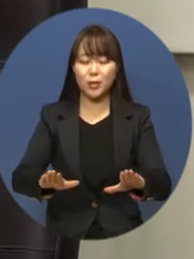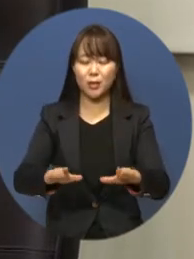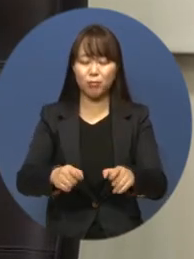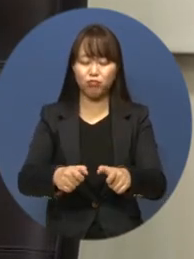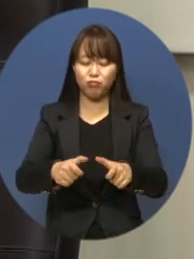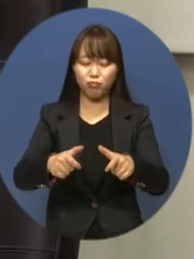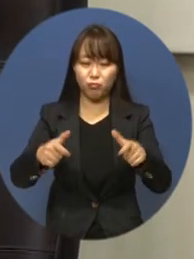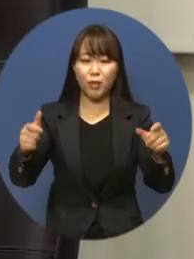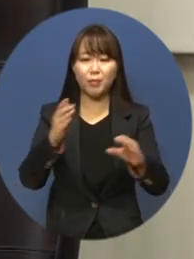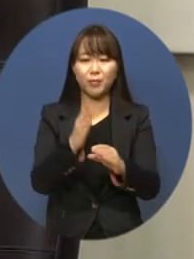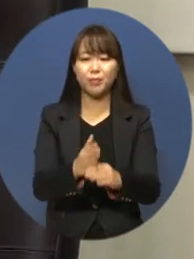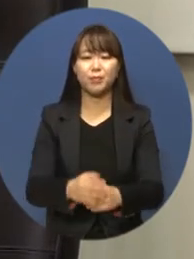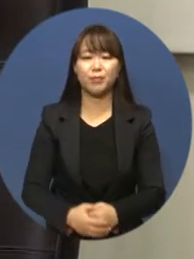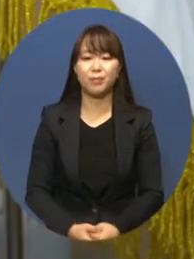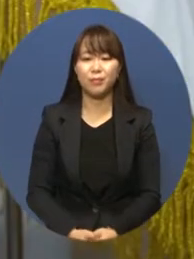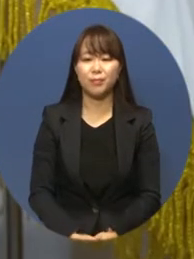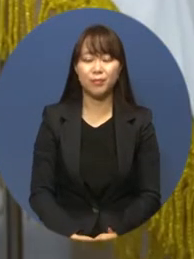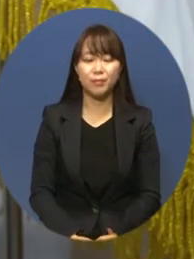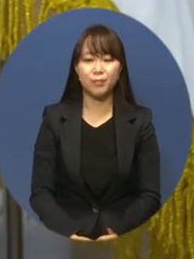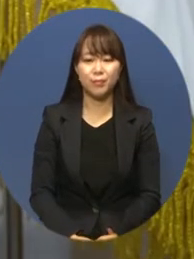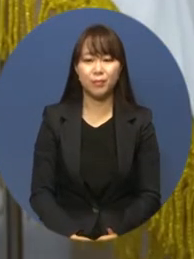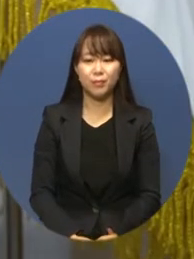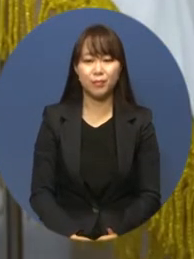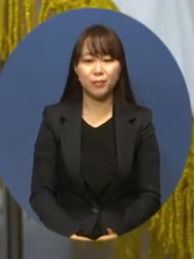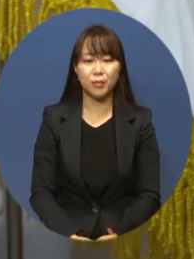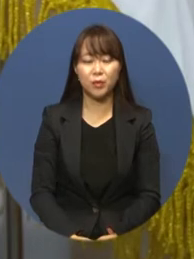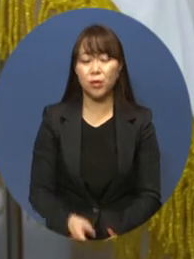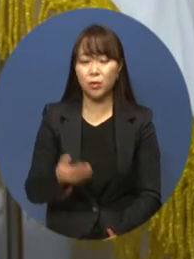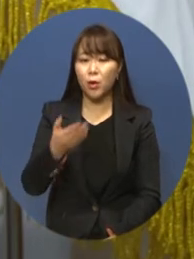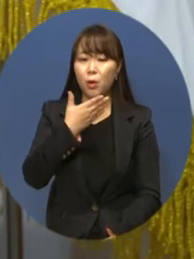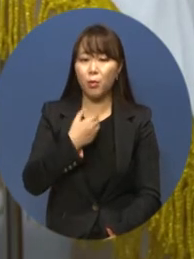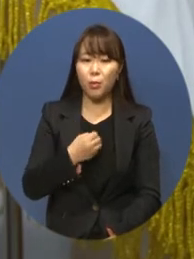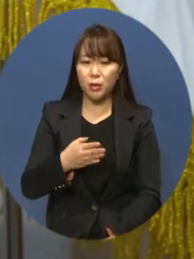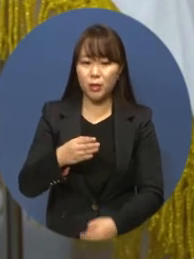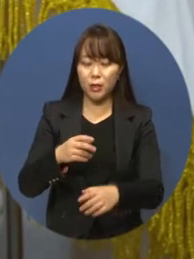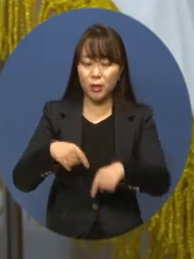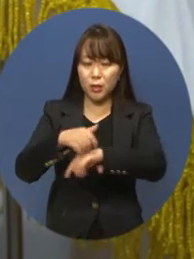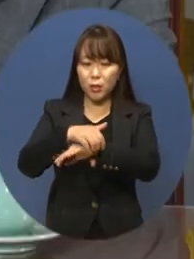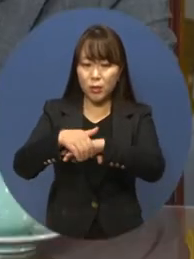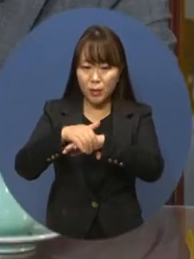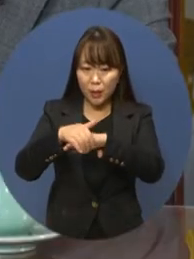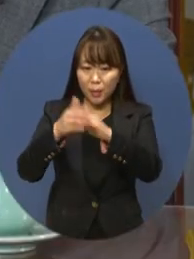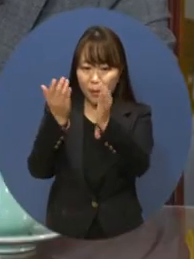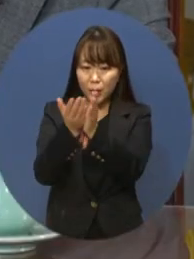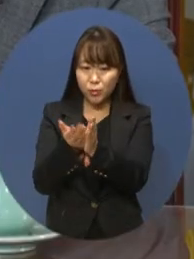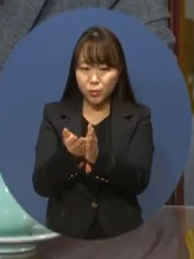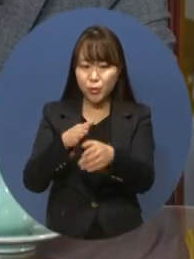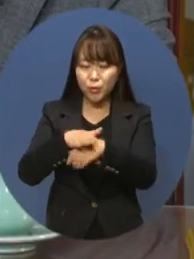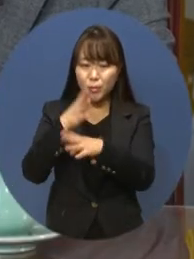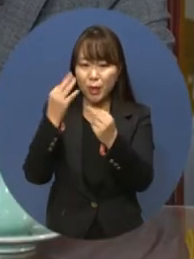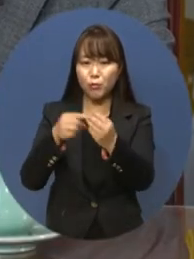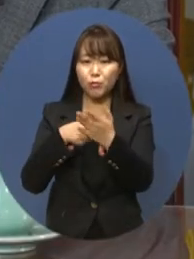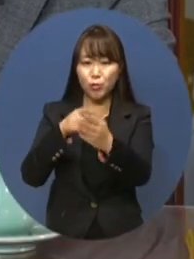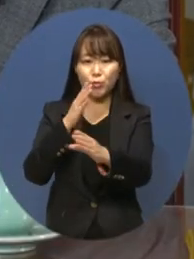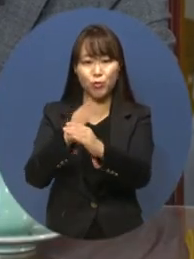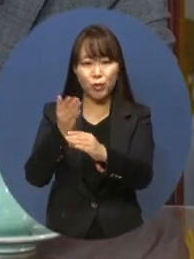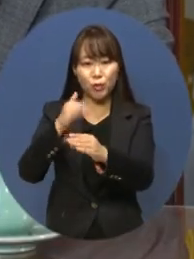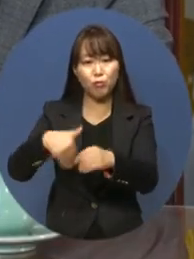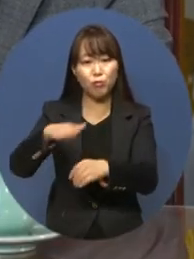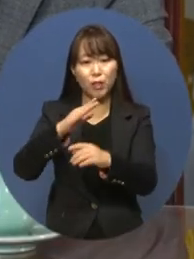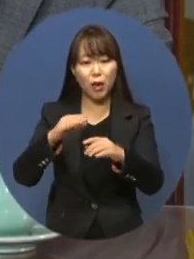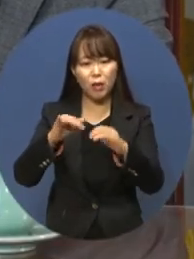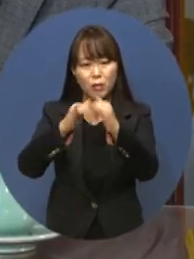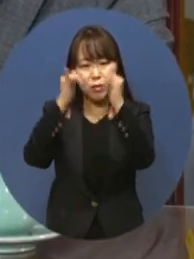일자리를 늘려가고 있습니다. 네네. 군수님께서 그 복지 정책을 맞추는 복지 정책을 많이 추진하고 계신데요. 그래도 우리가